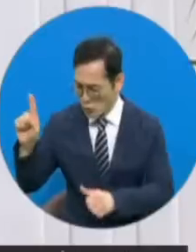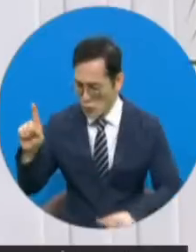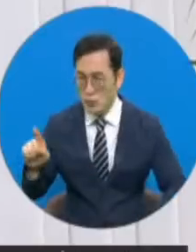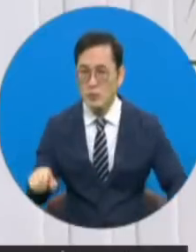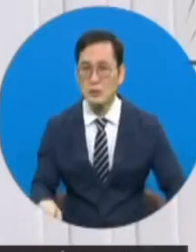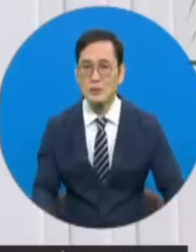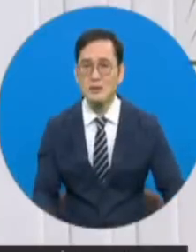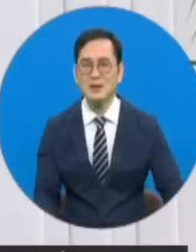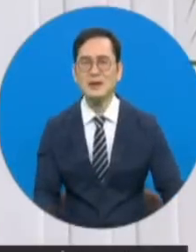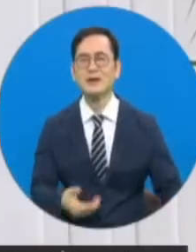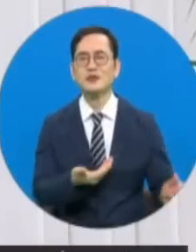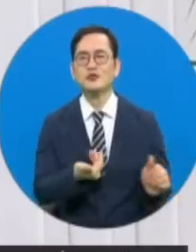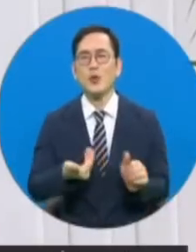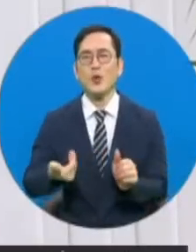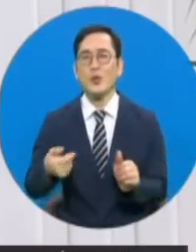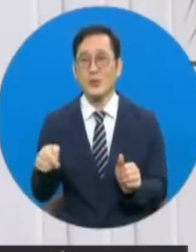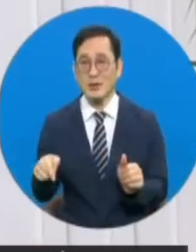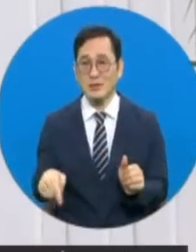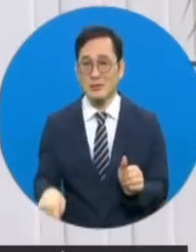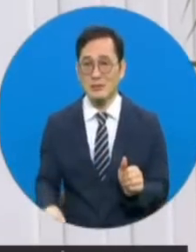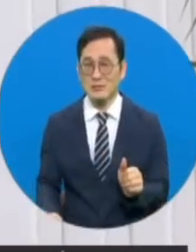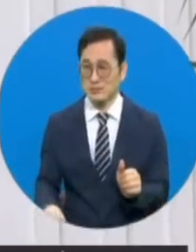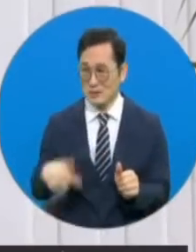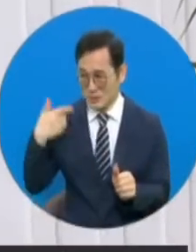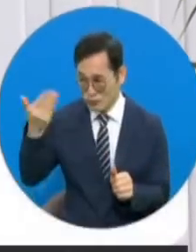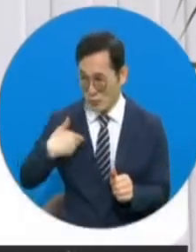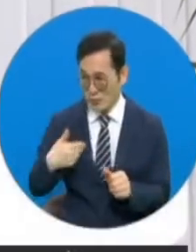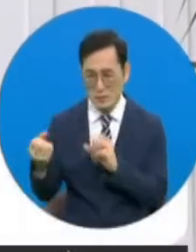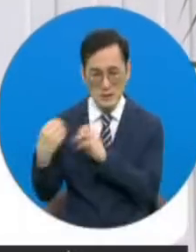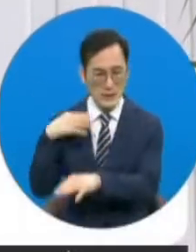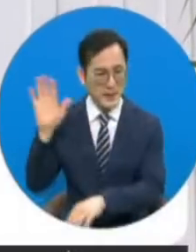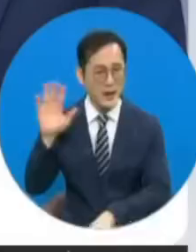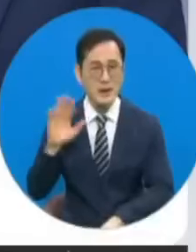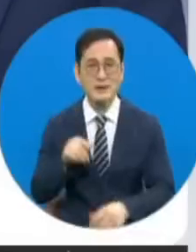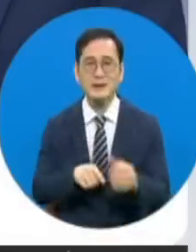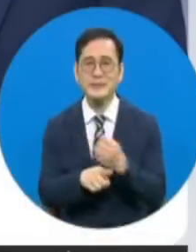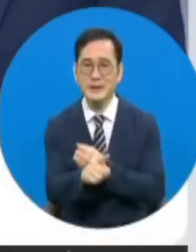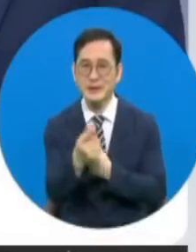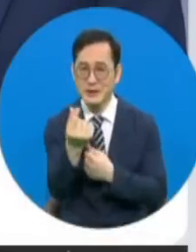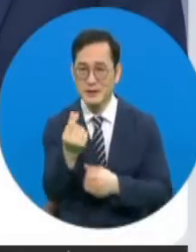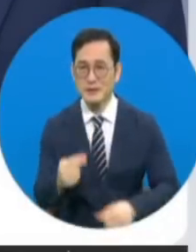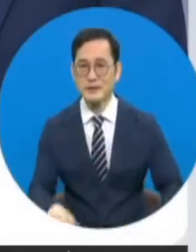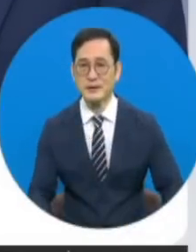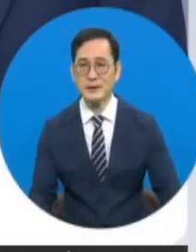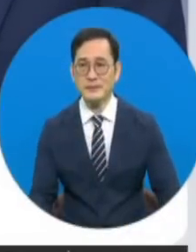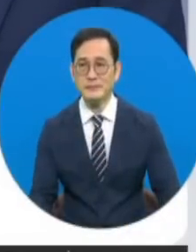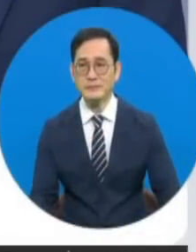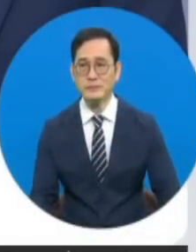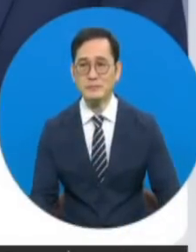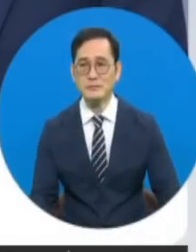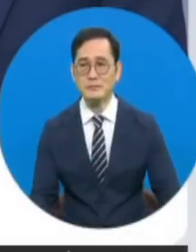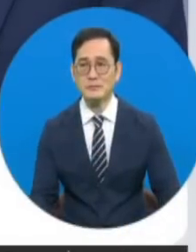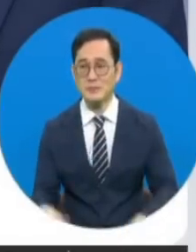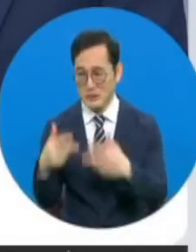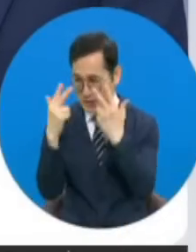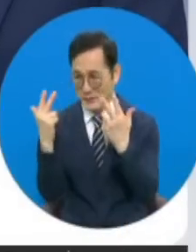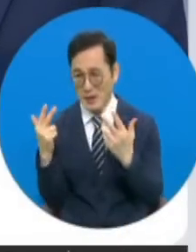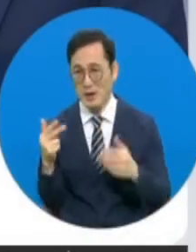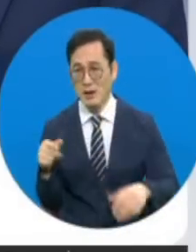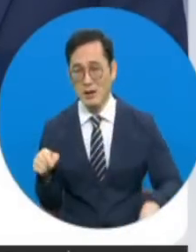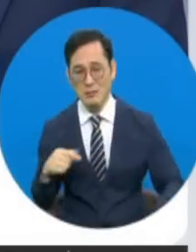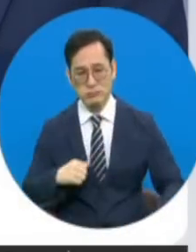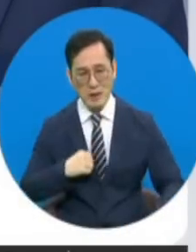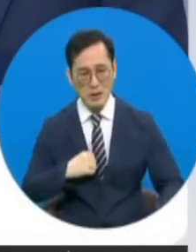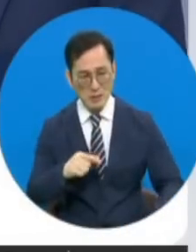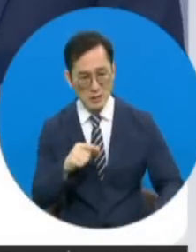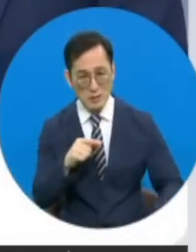것은 결국에는 그 안 넘어가겠다라고 하는 그 기저가 있는 곳이라고 있는 겁니다 그렇기 때문에 이재명 대표가 당연히 발끈할